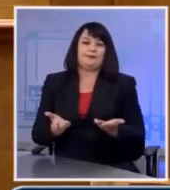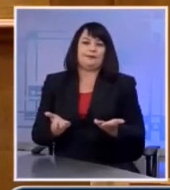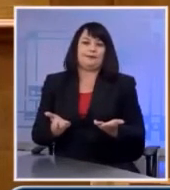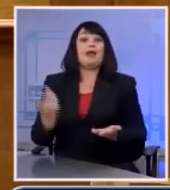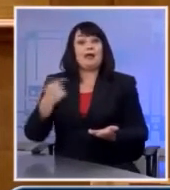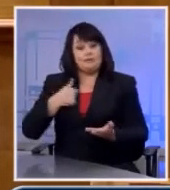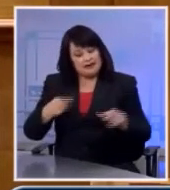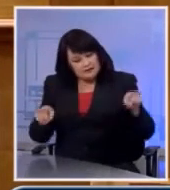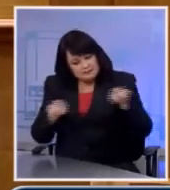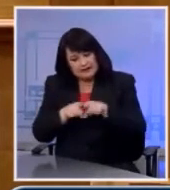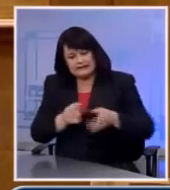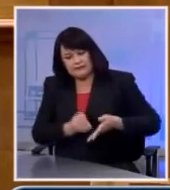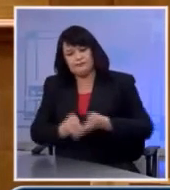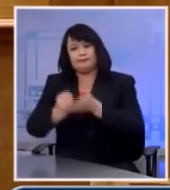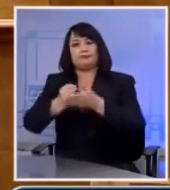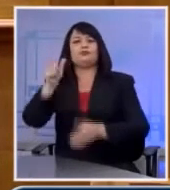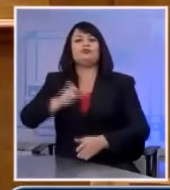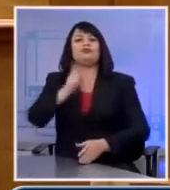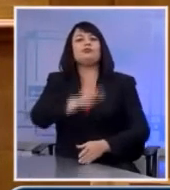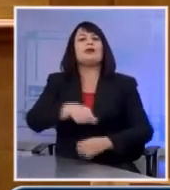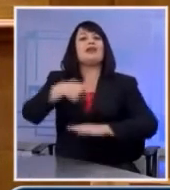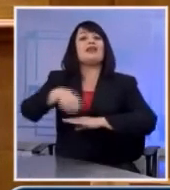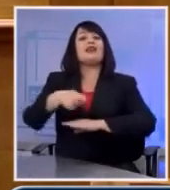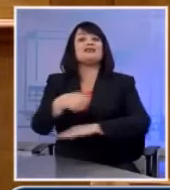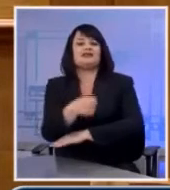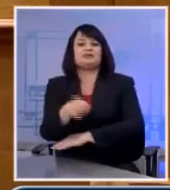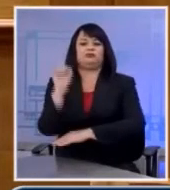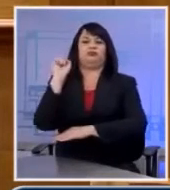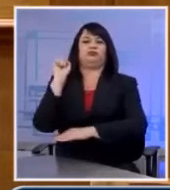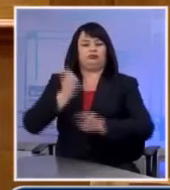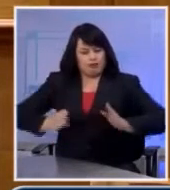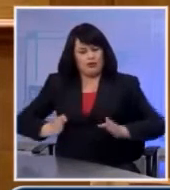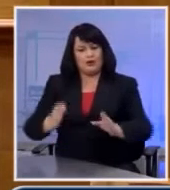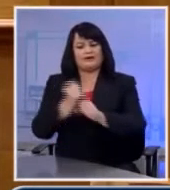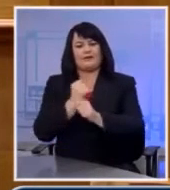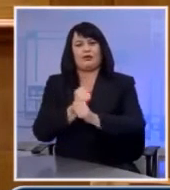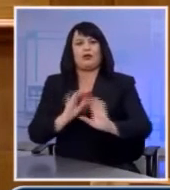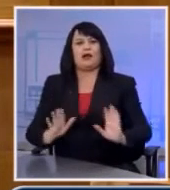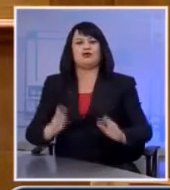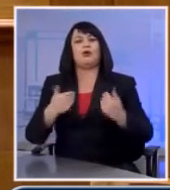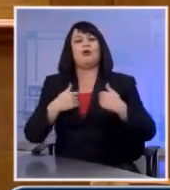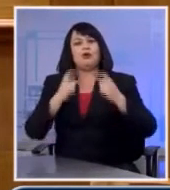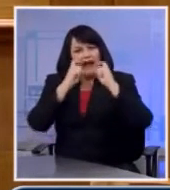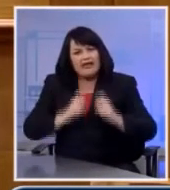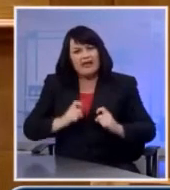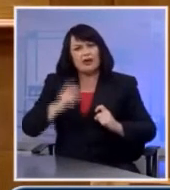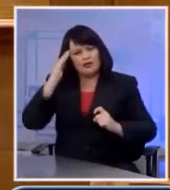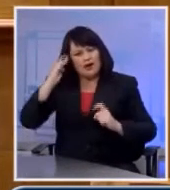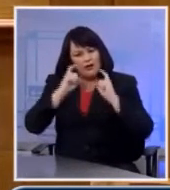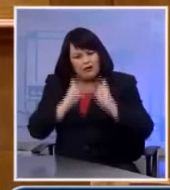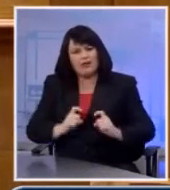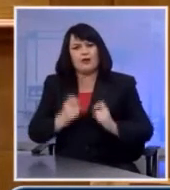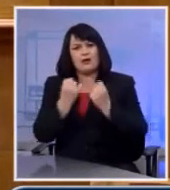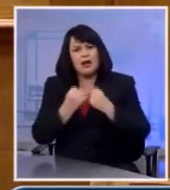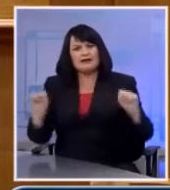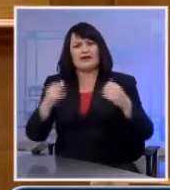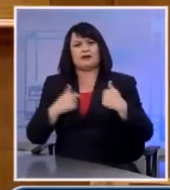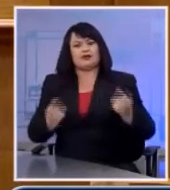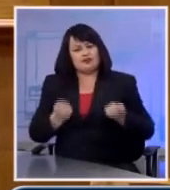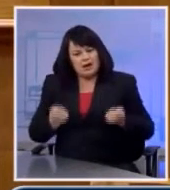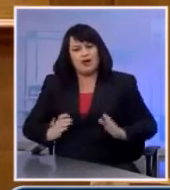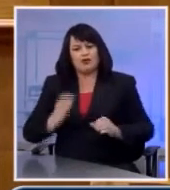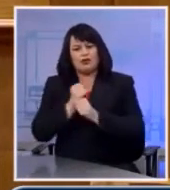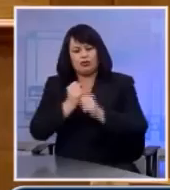του. Όποιος δικαστής σηκώσει κεφάλι και πει ότι θα κάνω το καθήκον μου με ανεξαρτησία